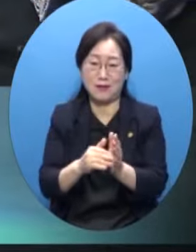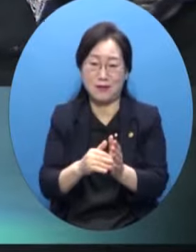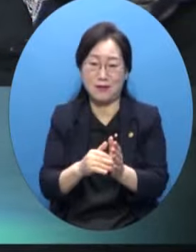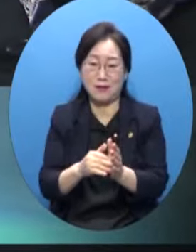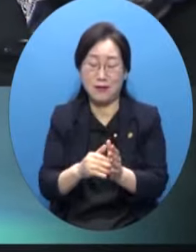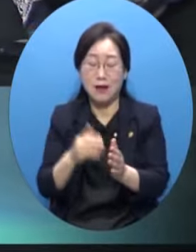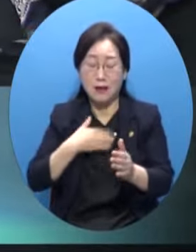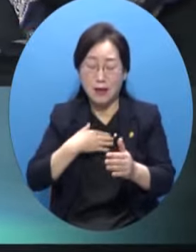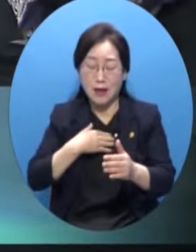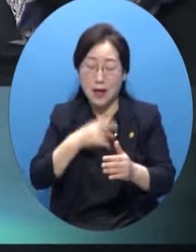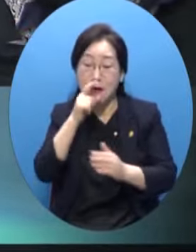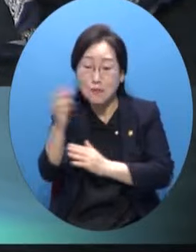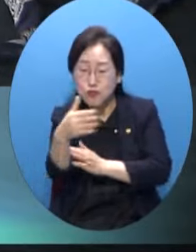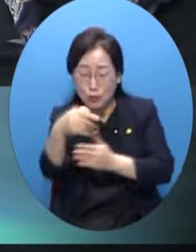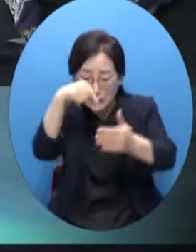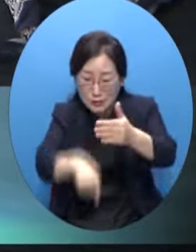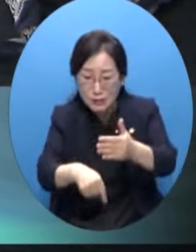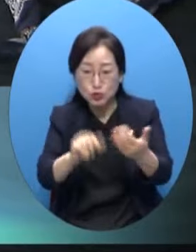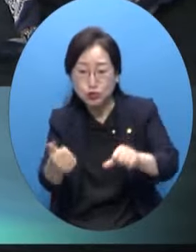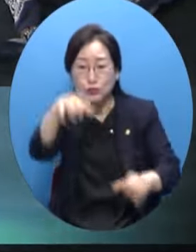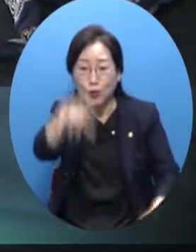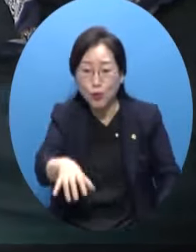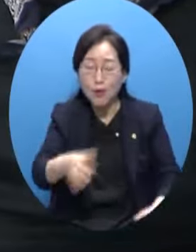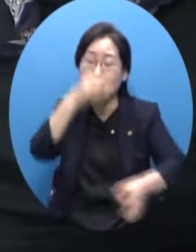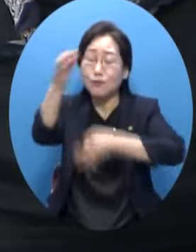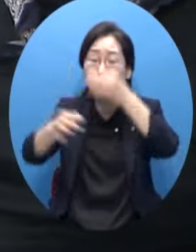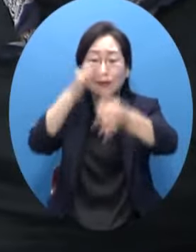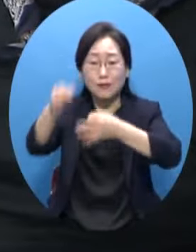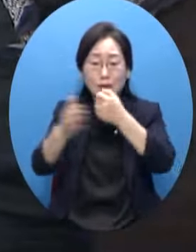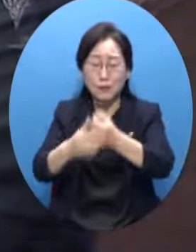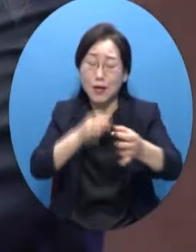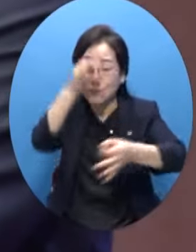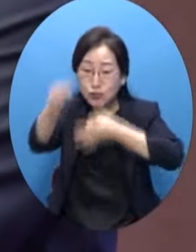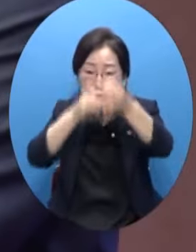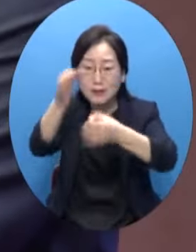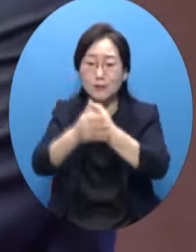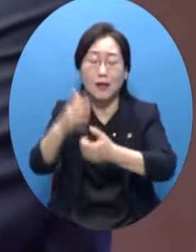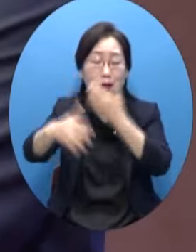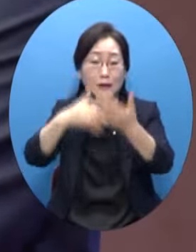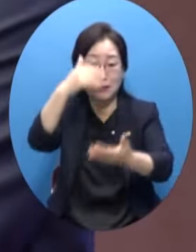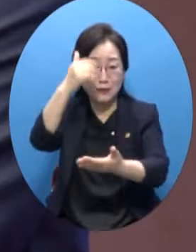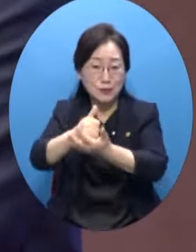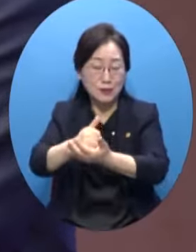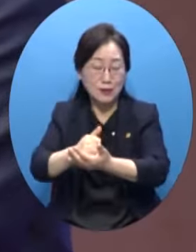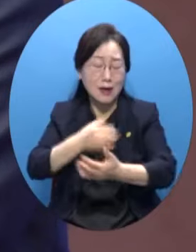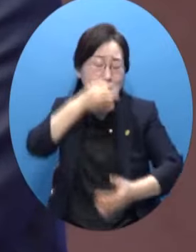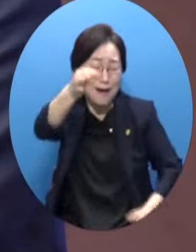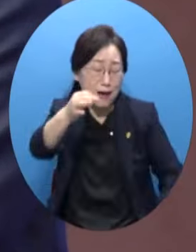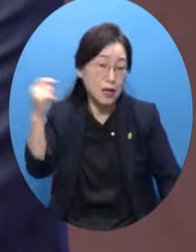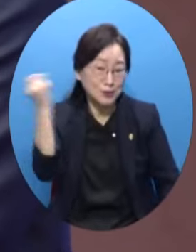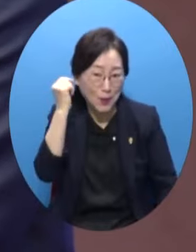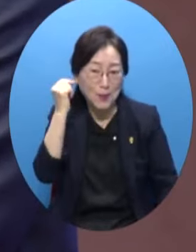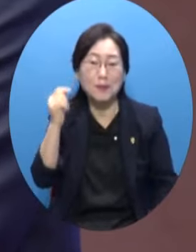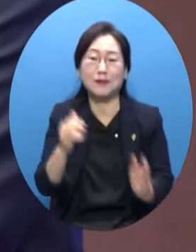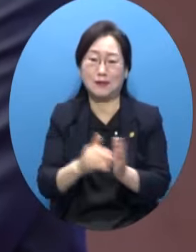내가 수월의 뱃속에서 이 죽음의 자리에서 부르짖었더니 주께서 내 음성을